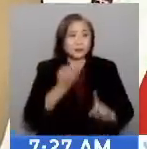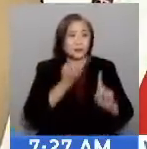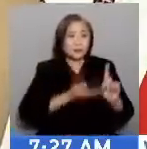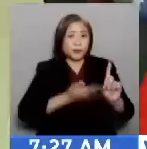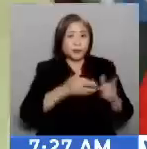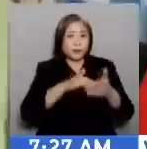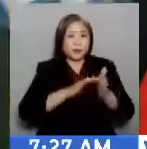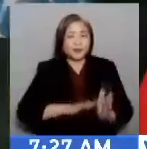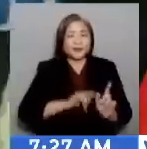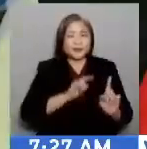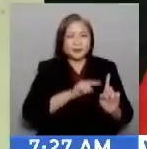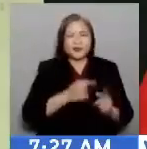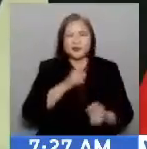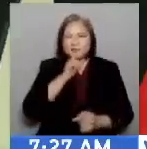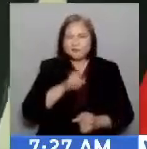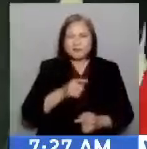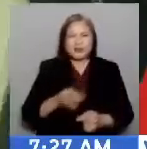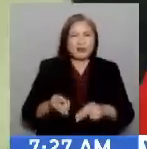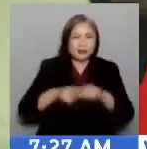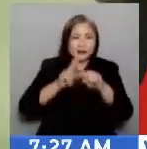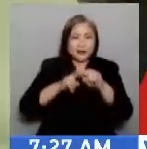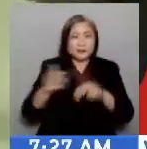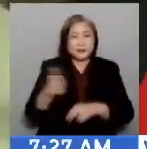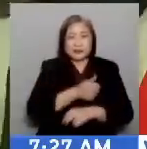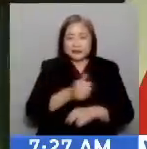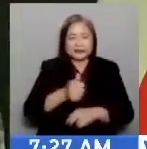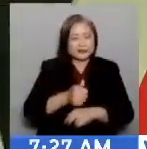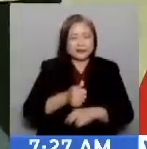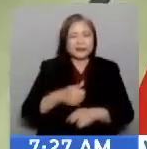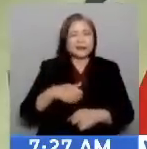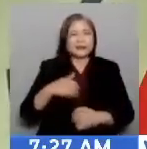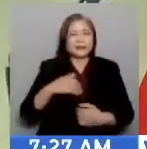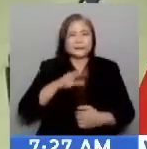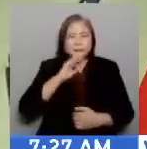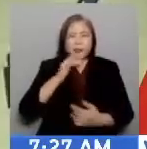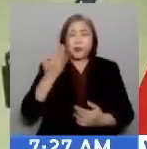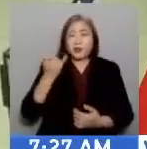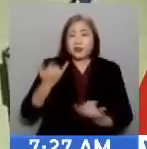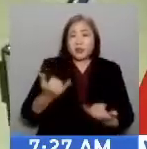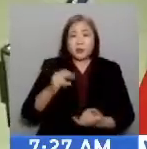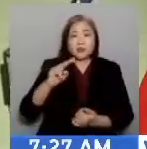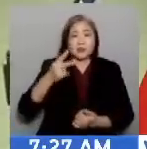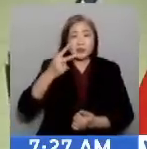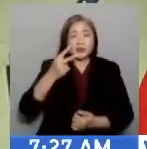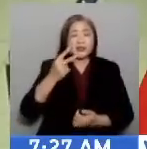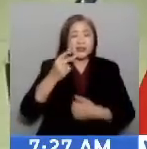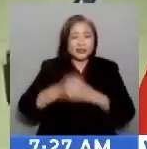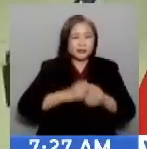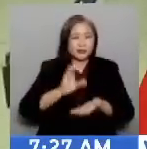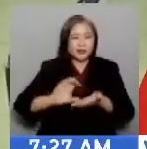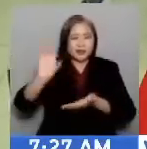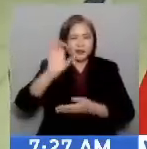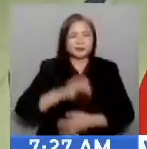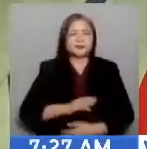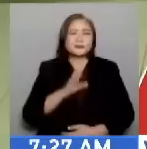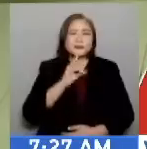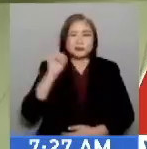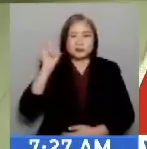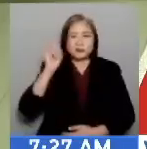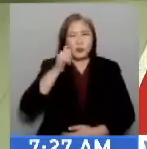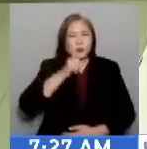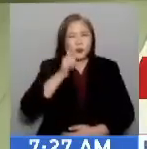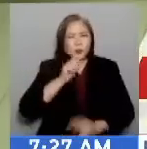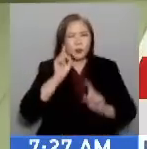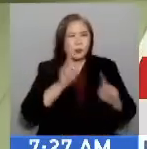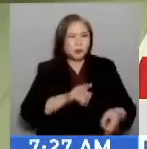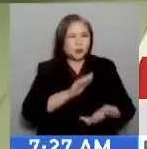ang anumang dagdag pamasahe, lalo at nasa second year college pa lang siya. Araw-araw, siyempre ang pasok namin